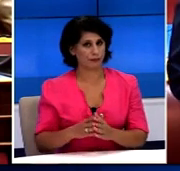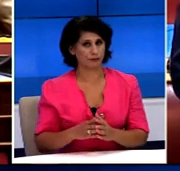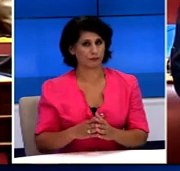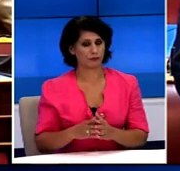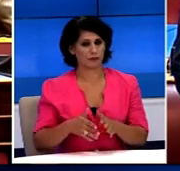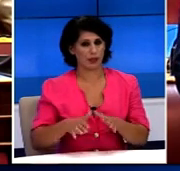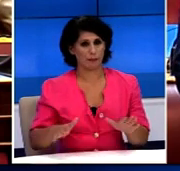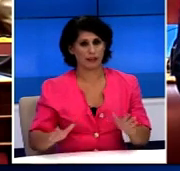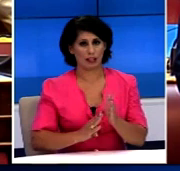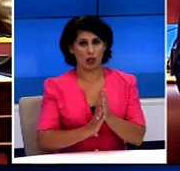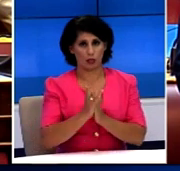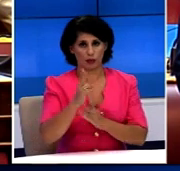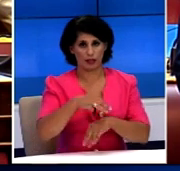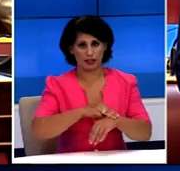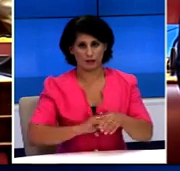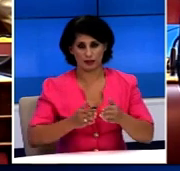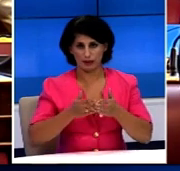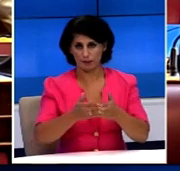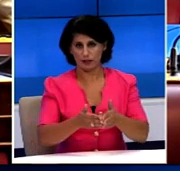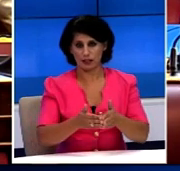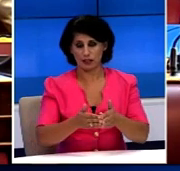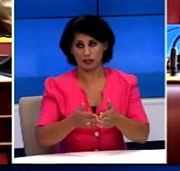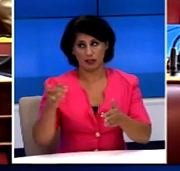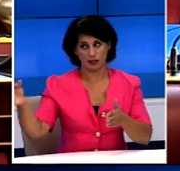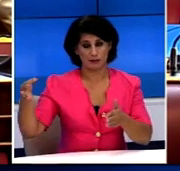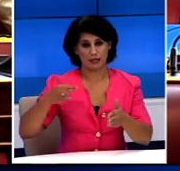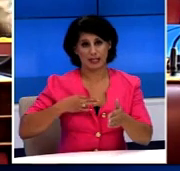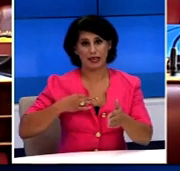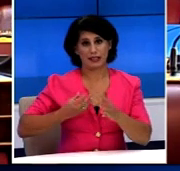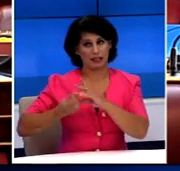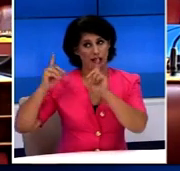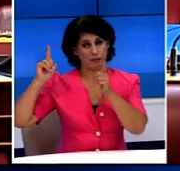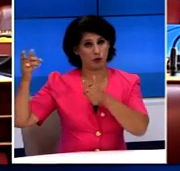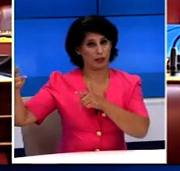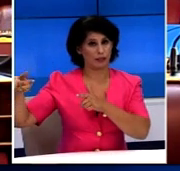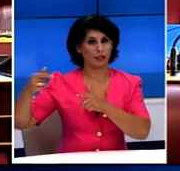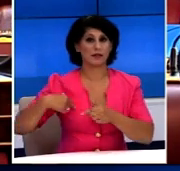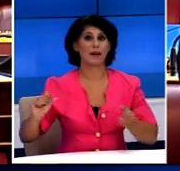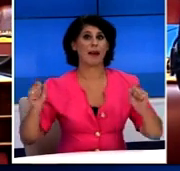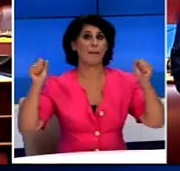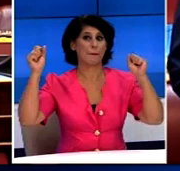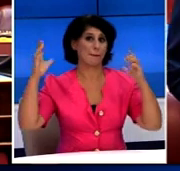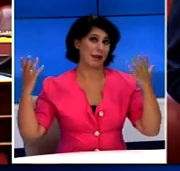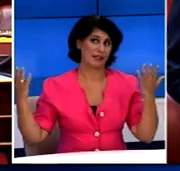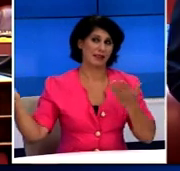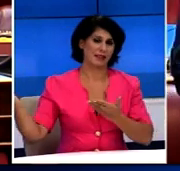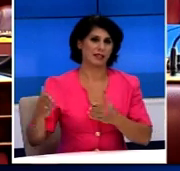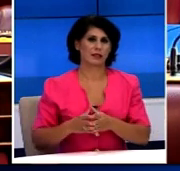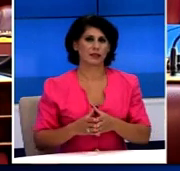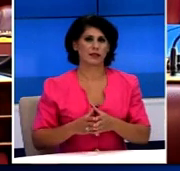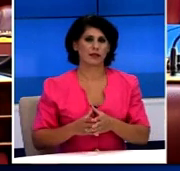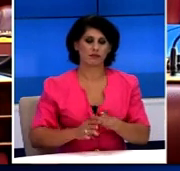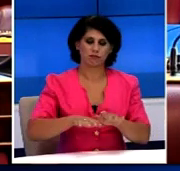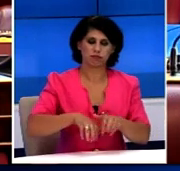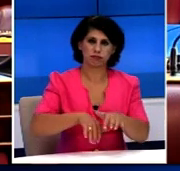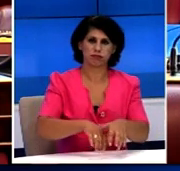η επέκταση στα 12 ναυτικά μίλια, λέγατε επίσημα ως Νέα Δημοκρατία και σήμερα πανηγυρίζετε όριστη, υποσκάπτει